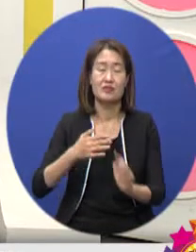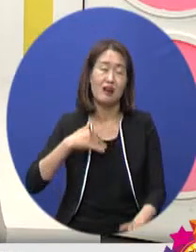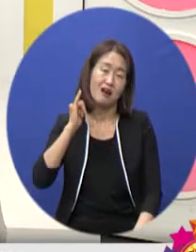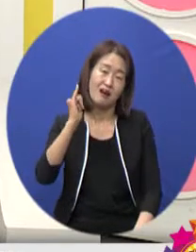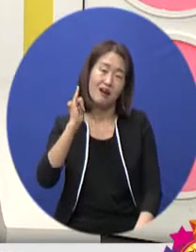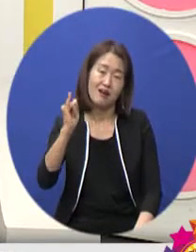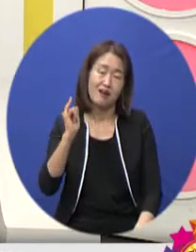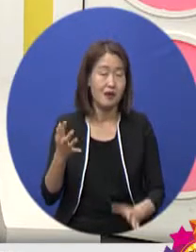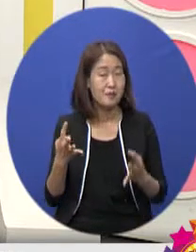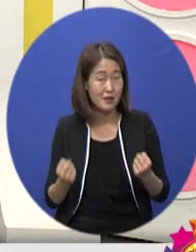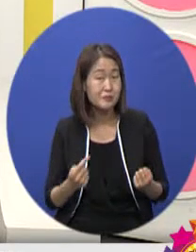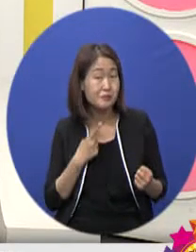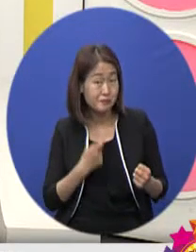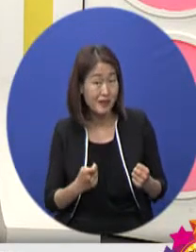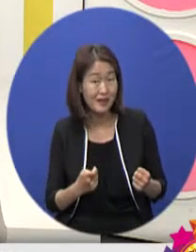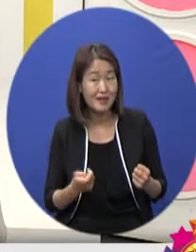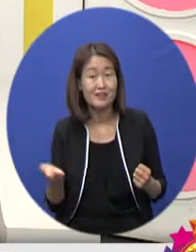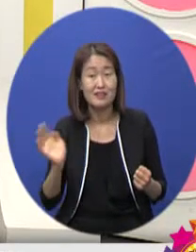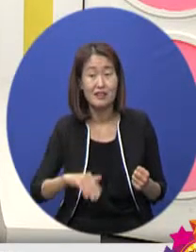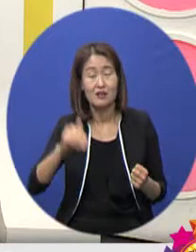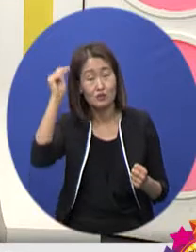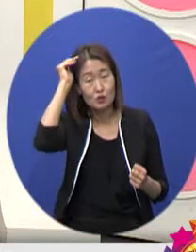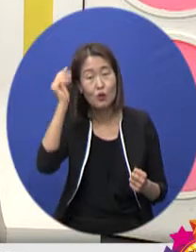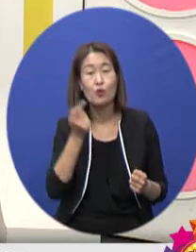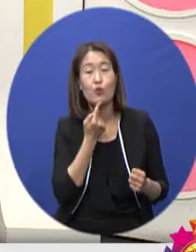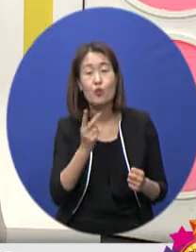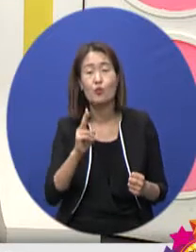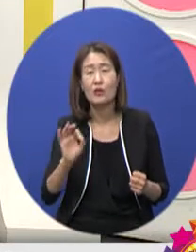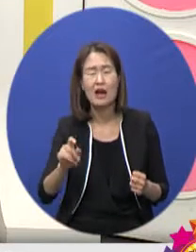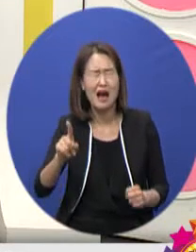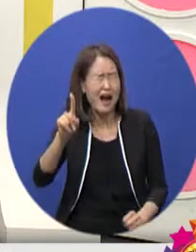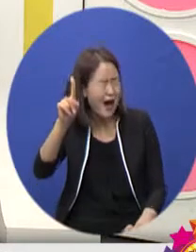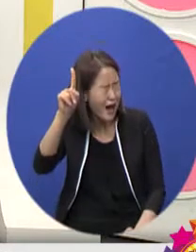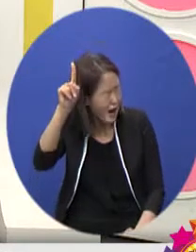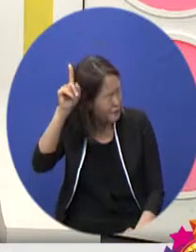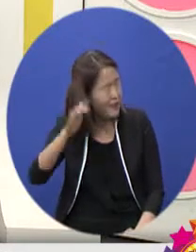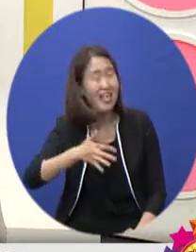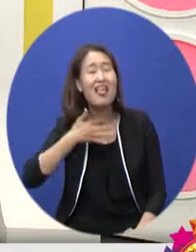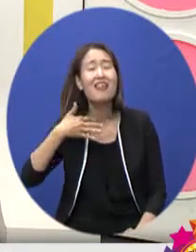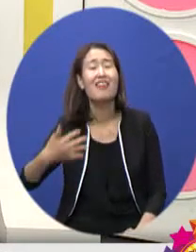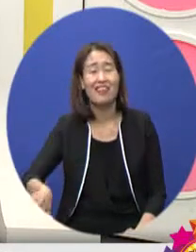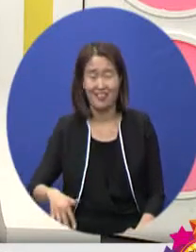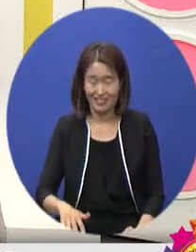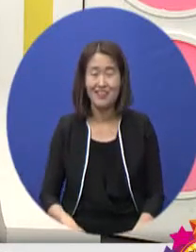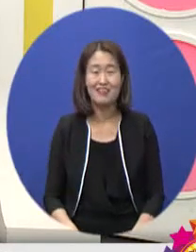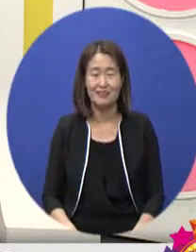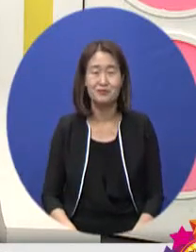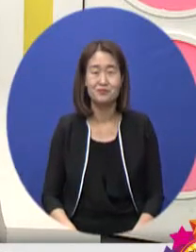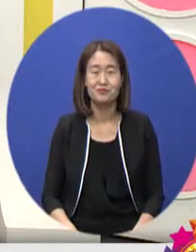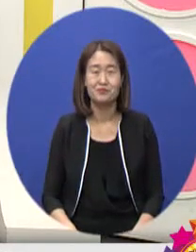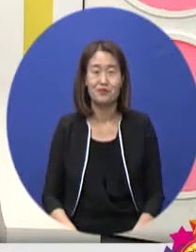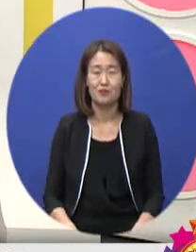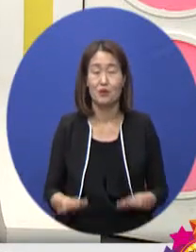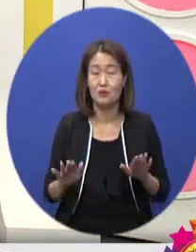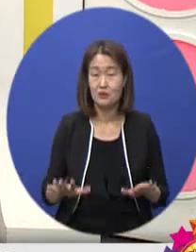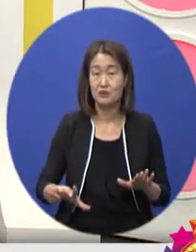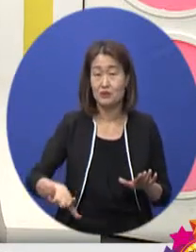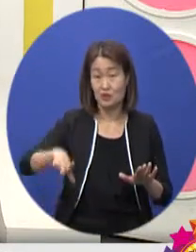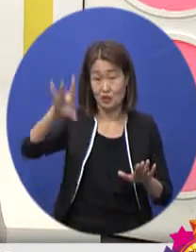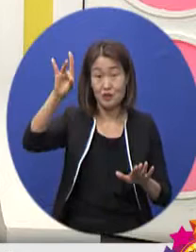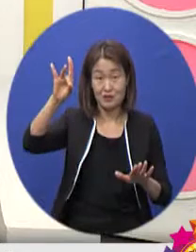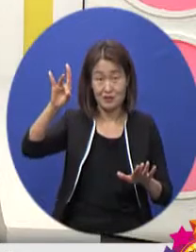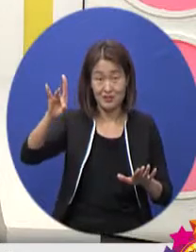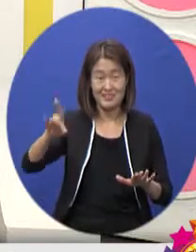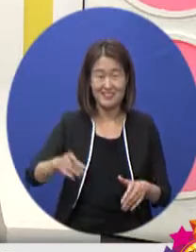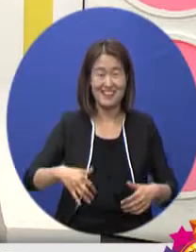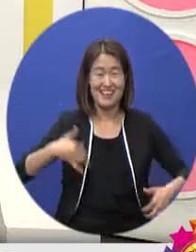전화를 드렸는데. 네. 정호양 선생님하고는 한 번도 안 됐던 것 같아요. 아이고. 오늘 그럼 우리 처음 만나는 거네요.